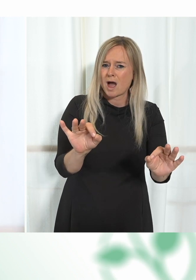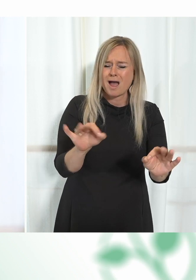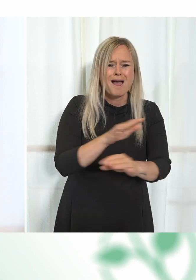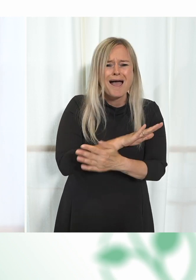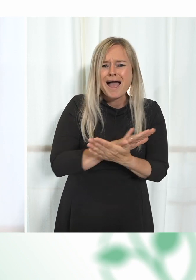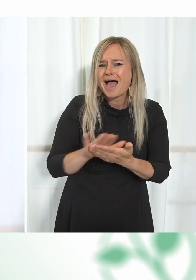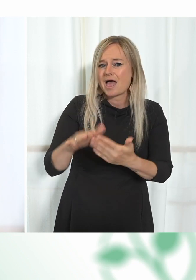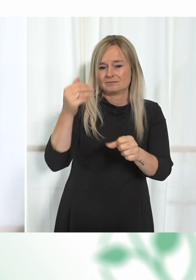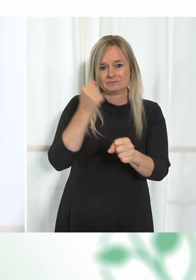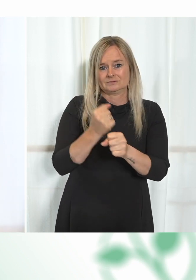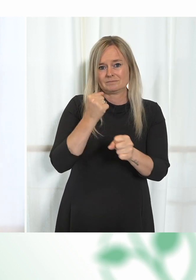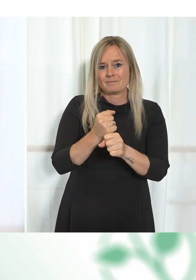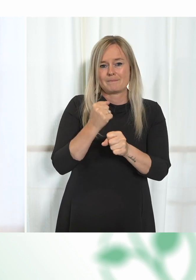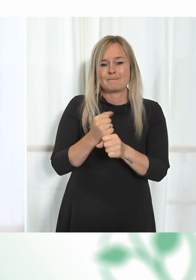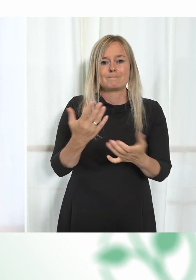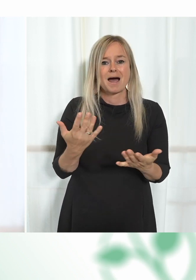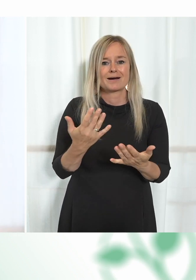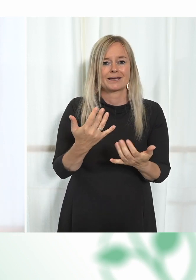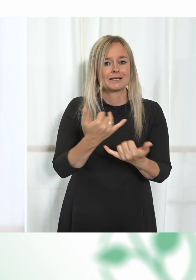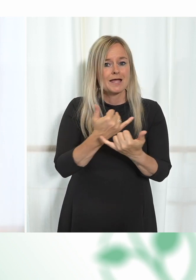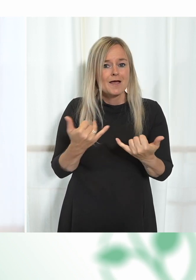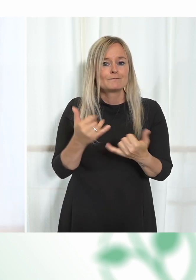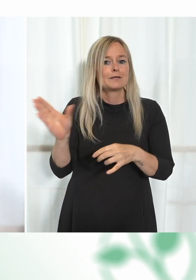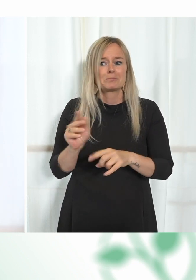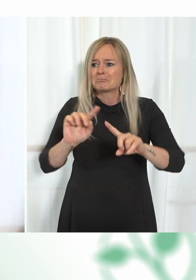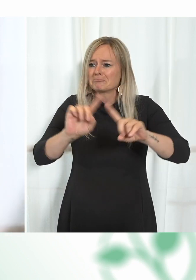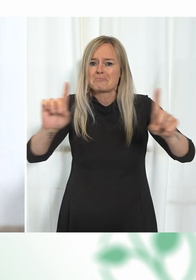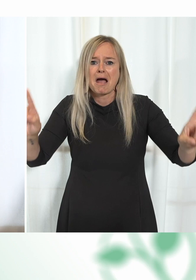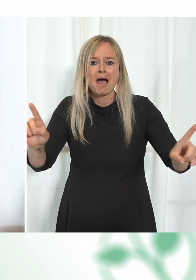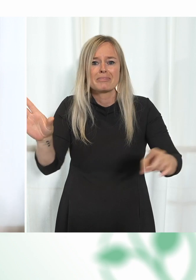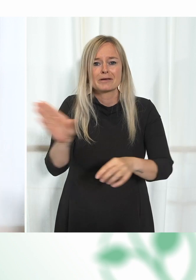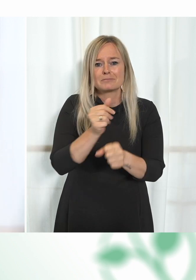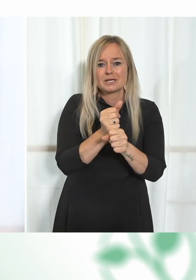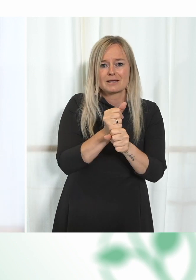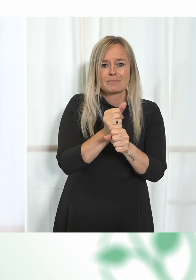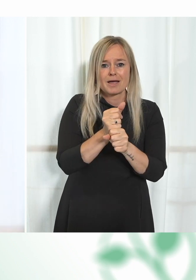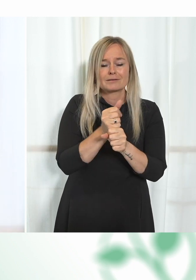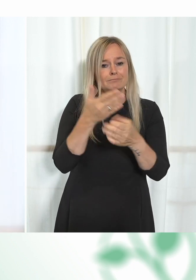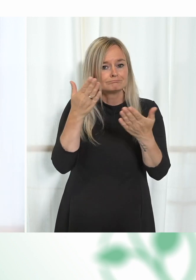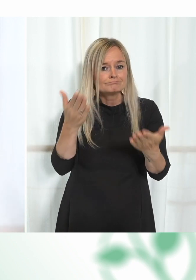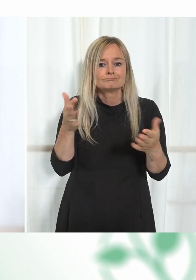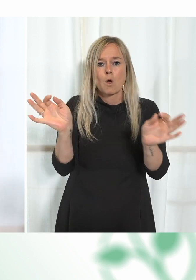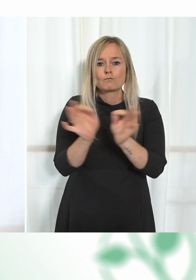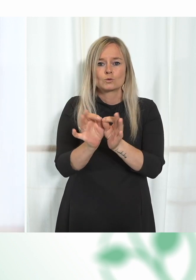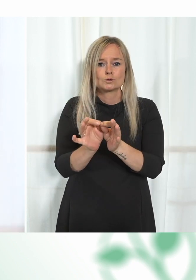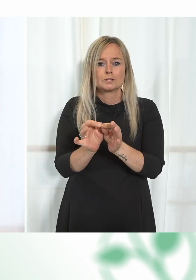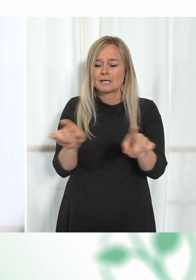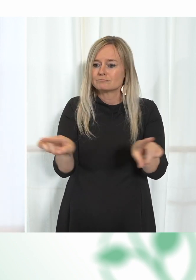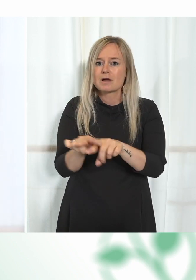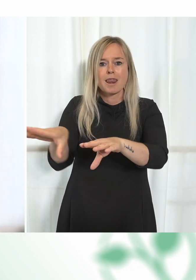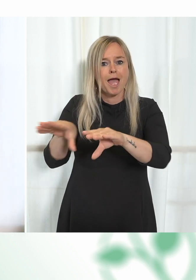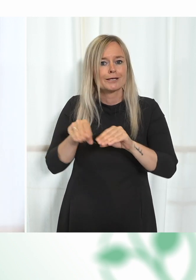Macht es wie mit normalen Mitarbeitern. Es funktioniert. Nehmt es genauso auf.